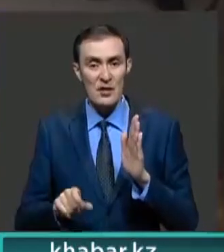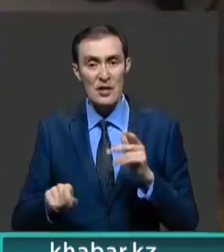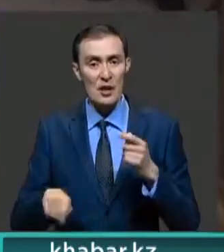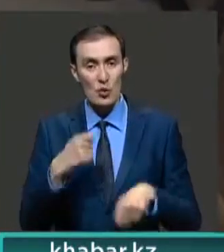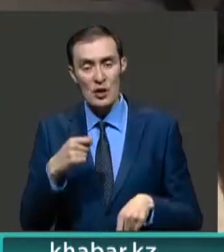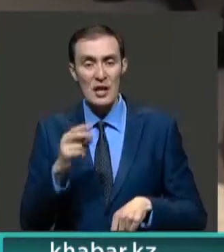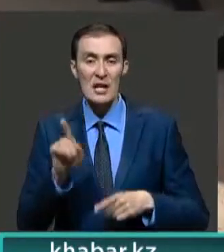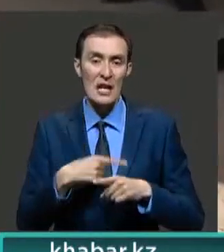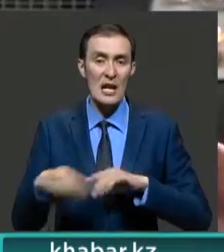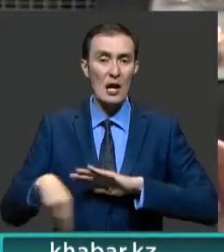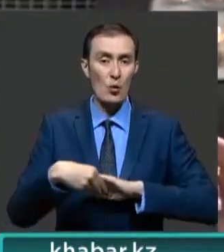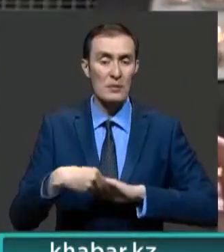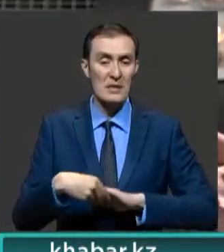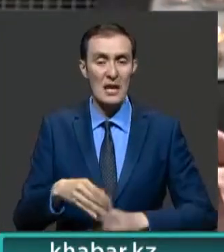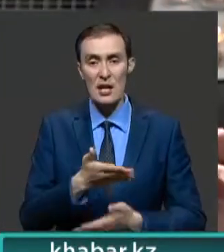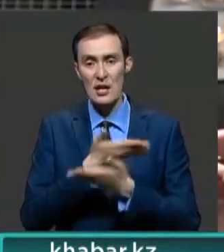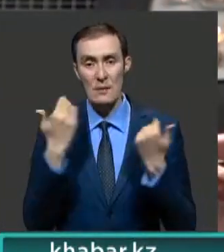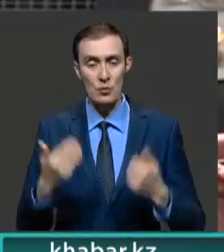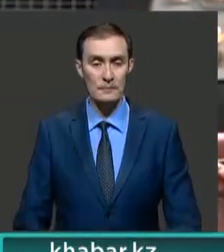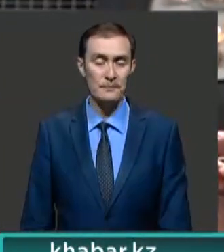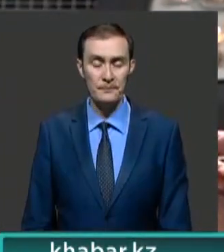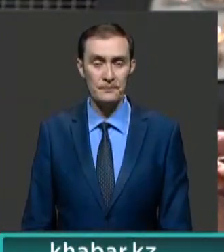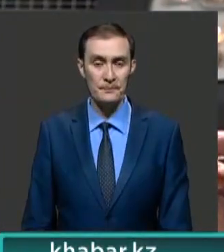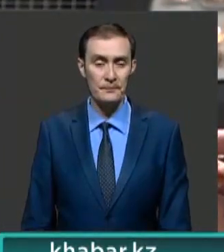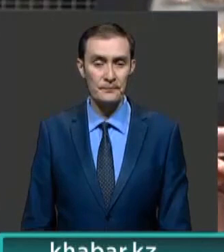и коррупция исключены.